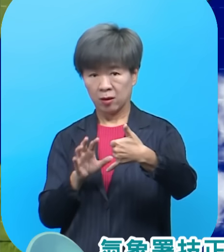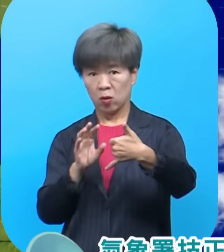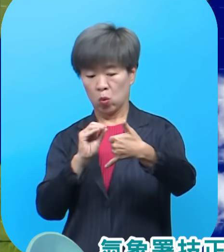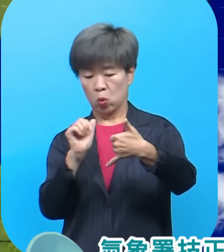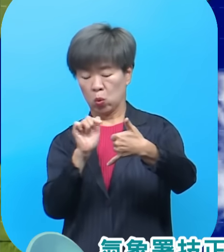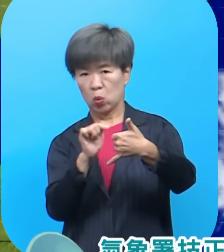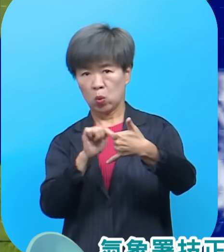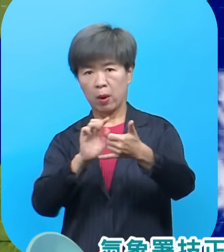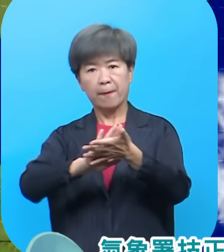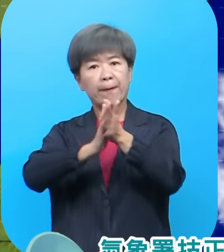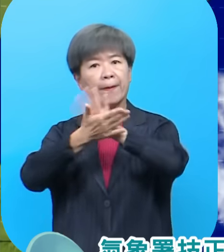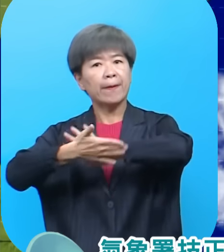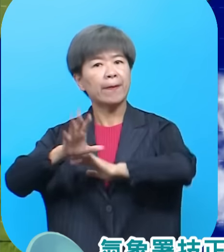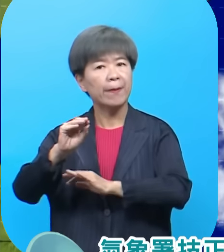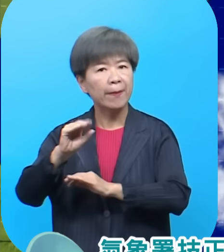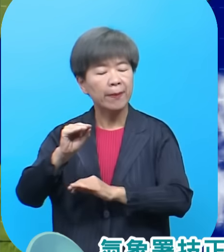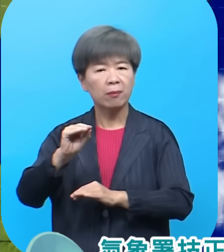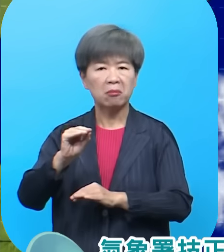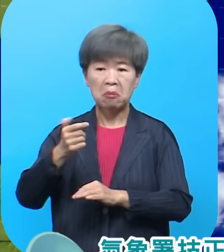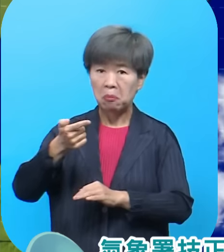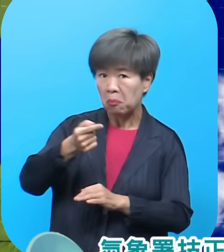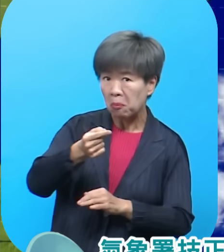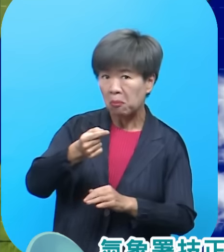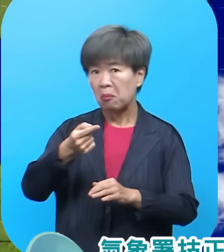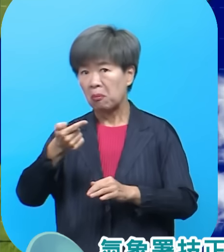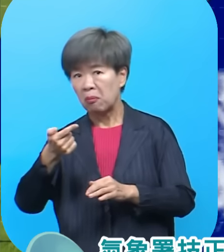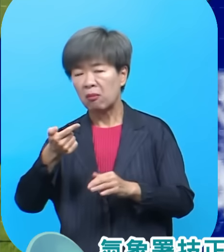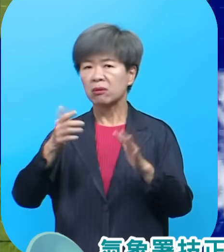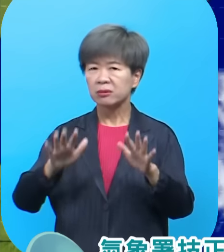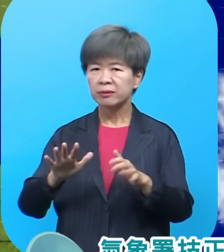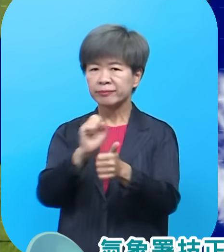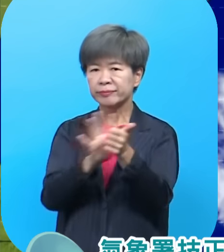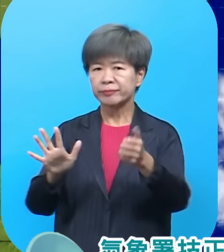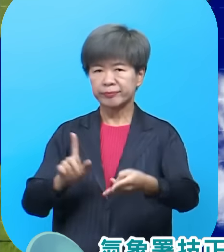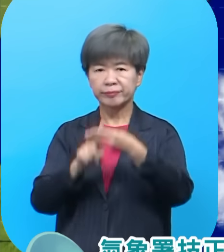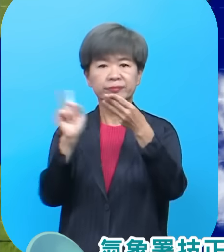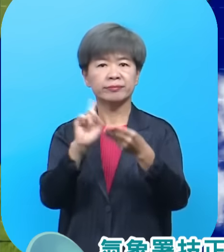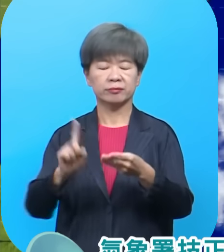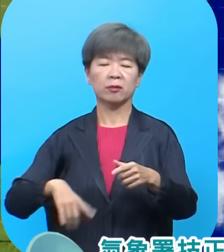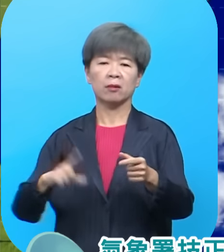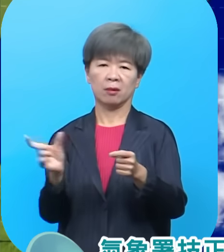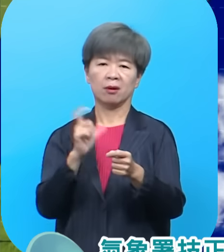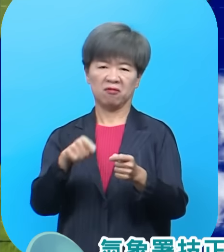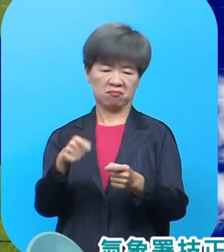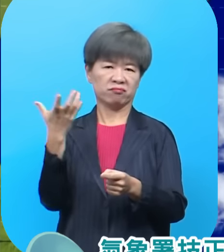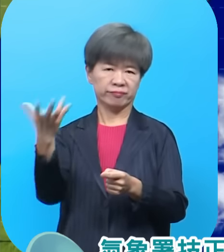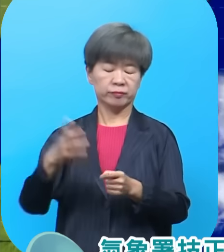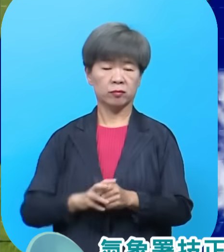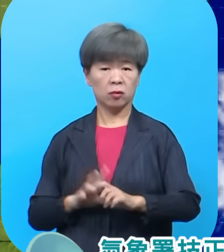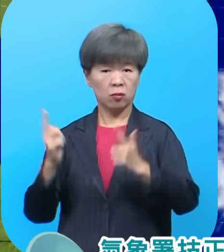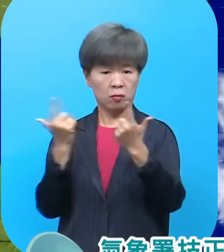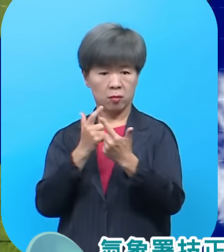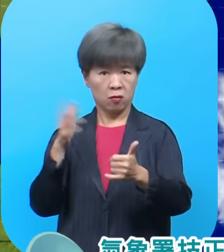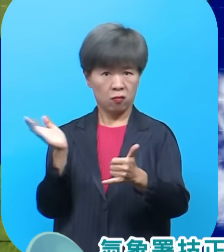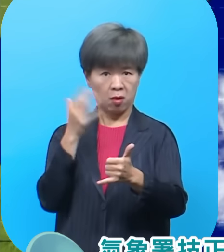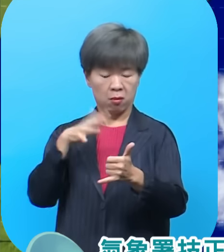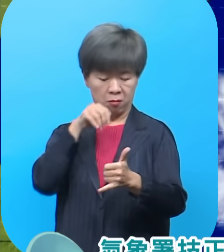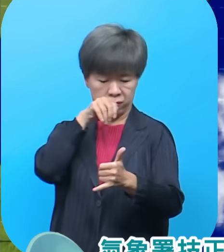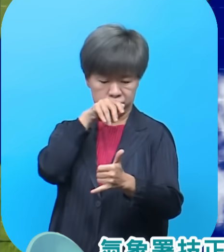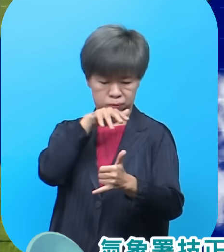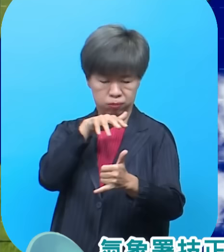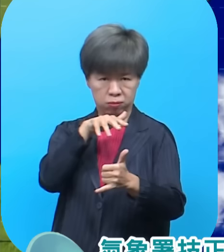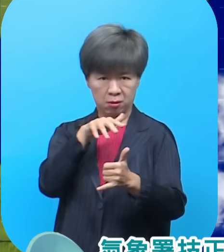它的结构变化如何，但是目前我们预估影响我们的主要还是以台风为主，东北季风或是就是所谓的共